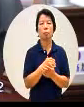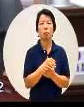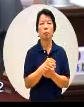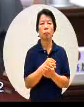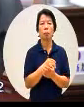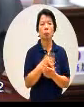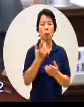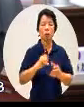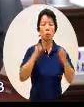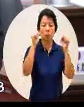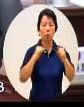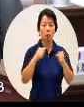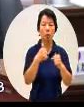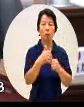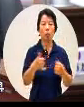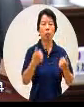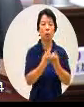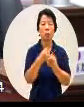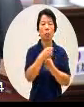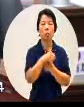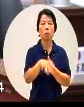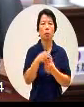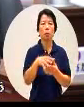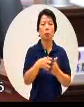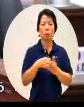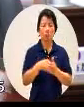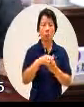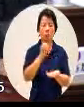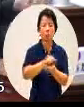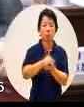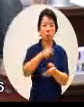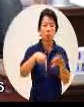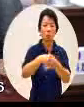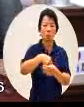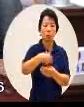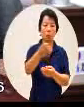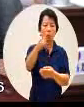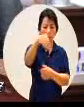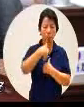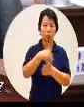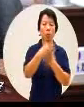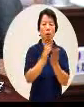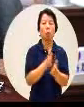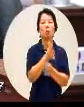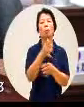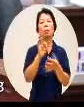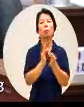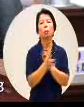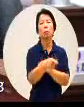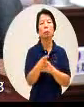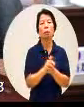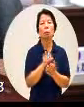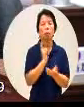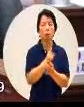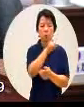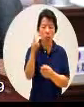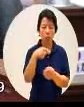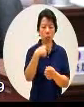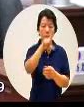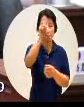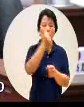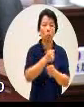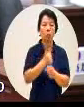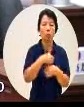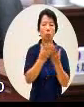把體委會的祭司叫來問他為什麼他說很簡單啊因為你每天只要上班把